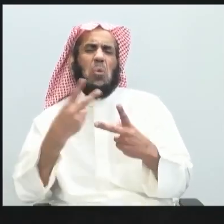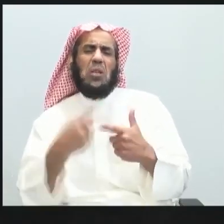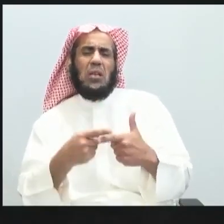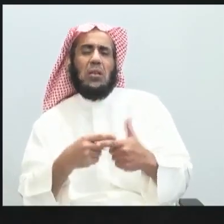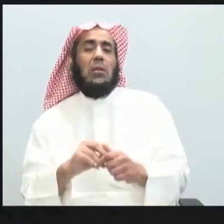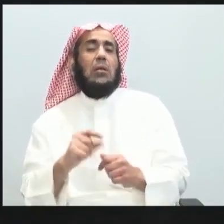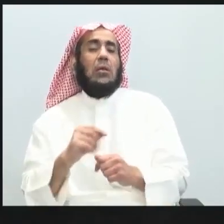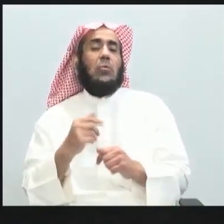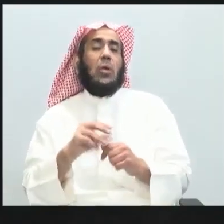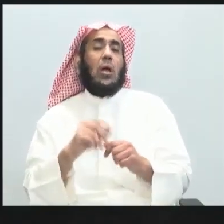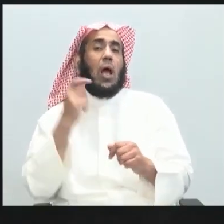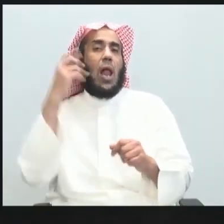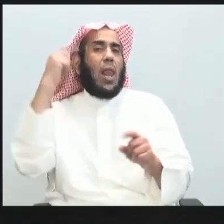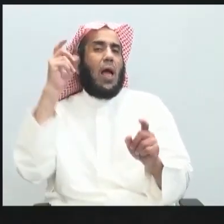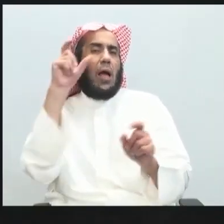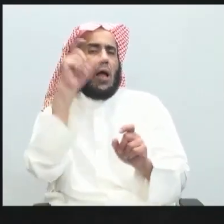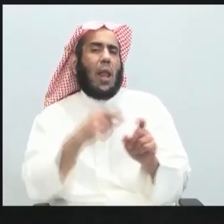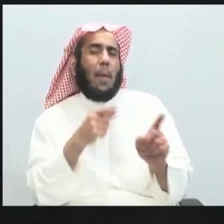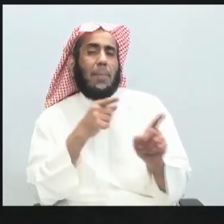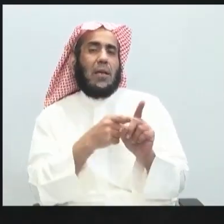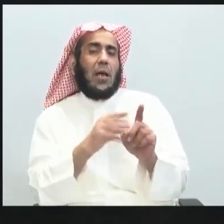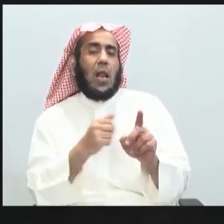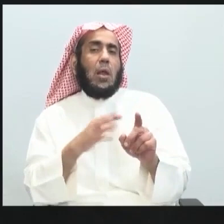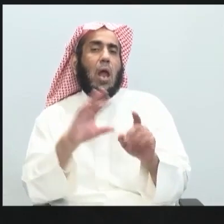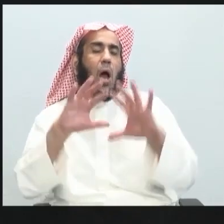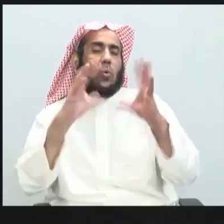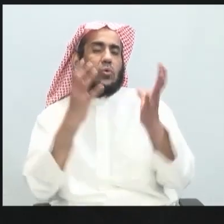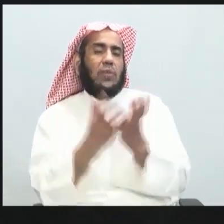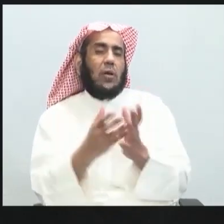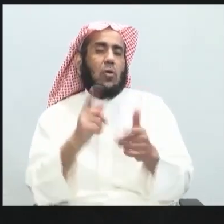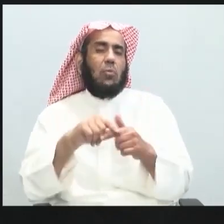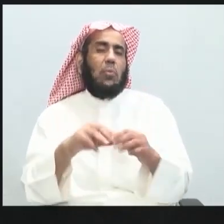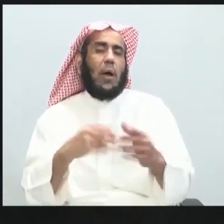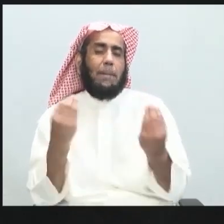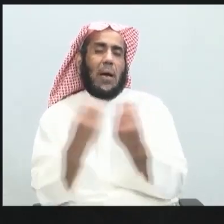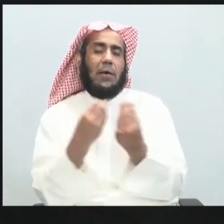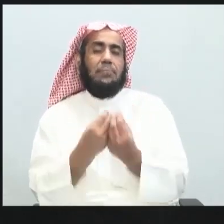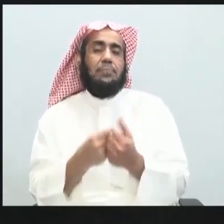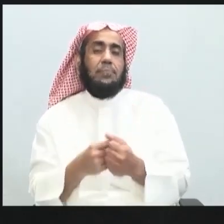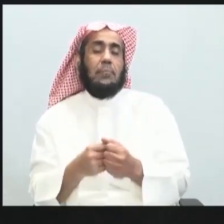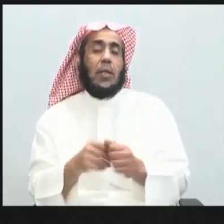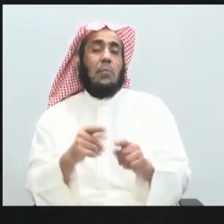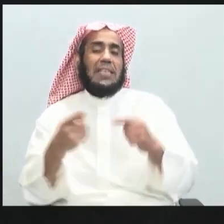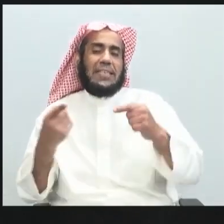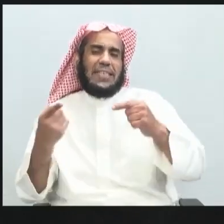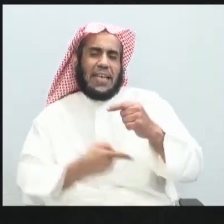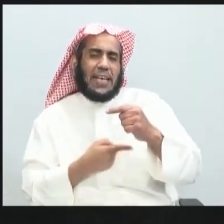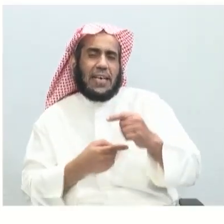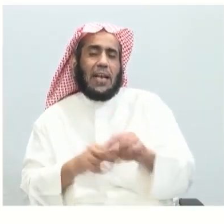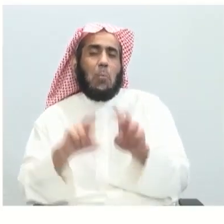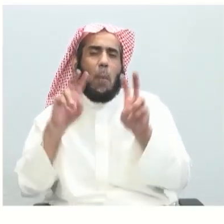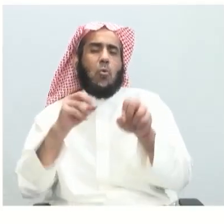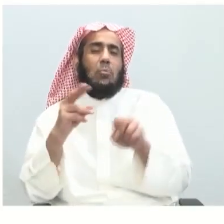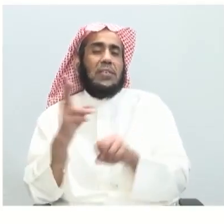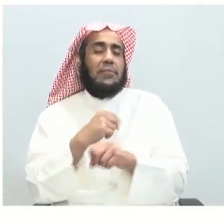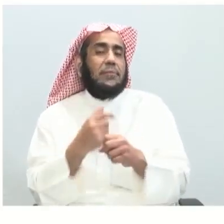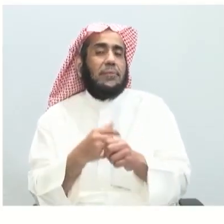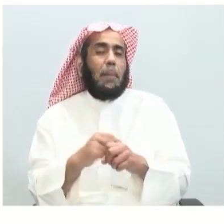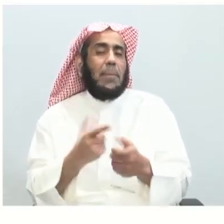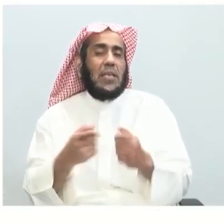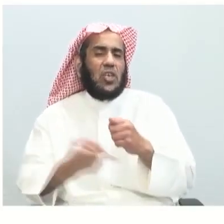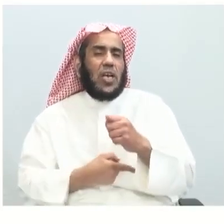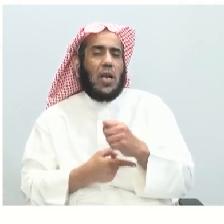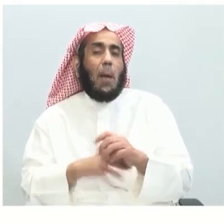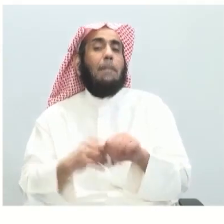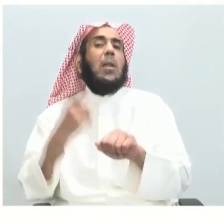العلتين ان يكون هناك العالميه ويكون علما او صفه ثم عله اخرى معه علامه جر الممنوع من الصرف يجر ممنوع من الصرف